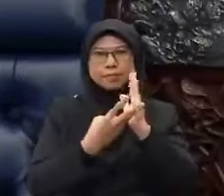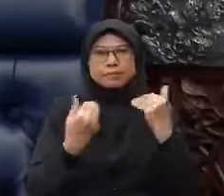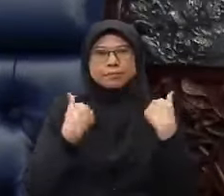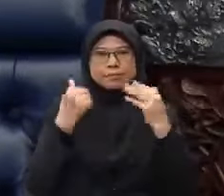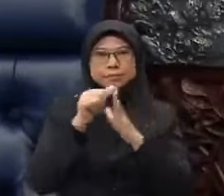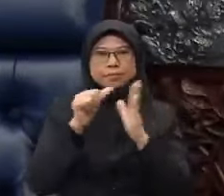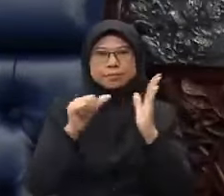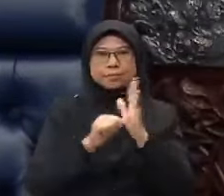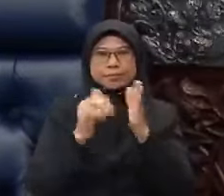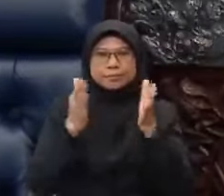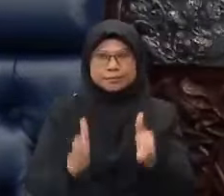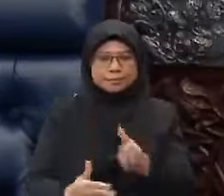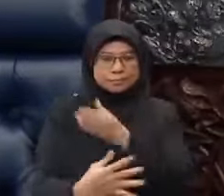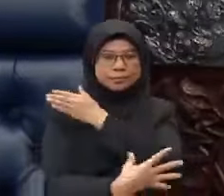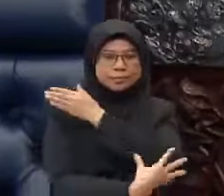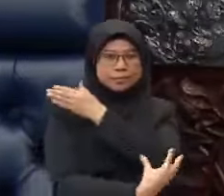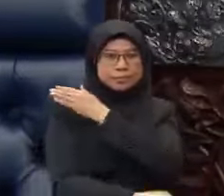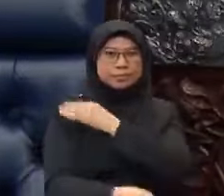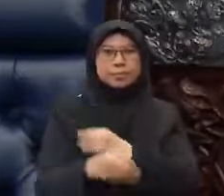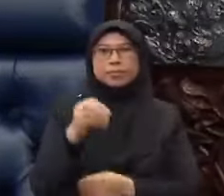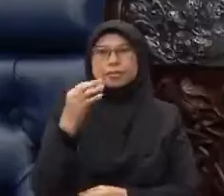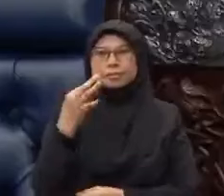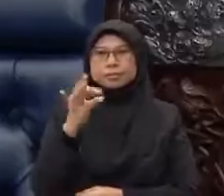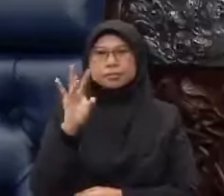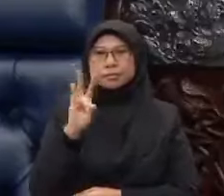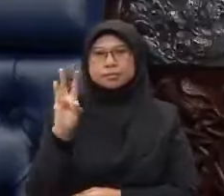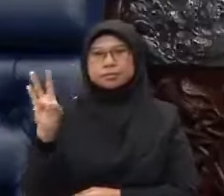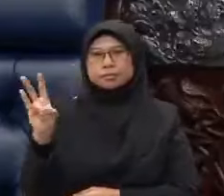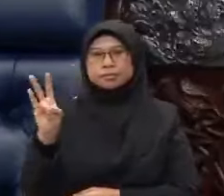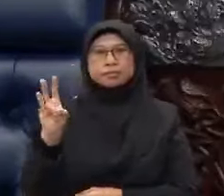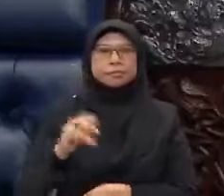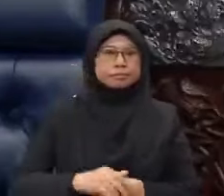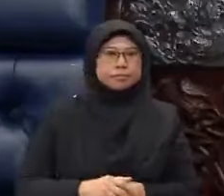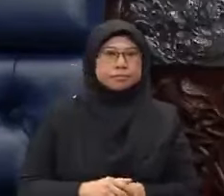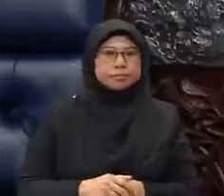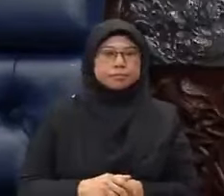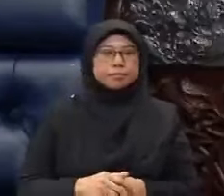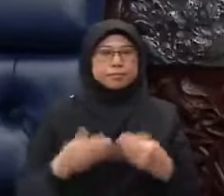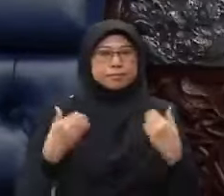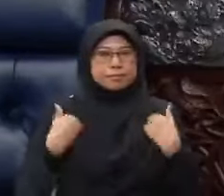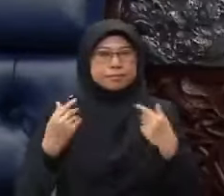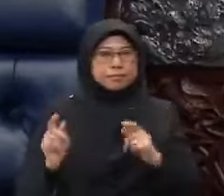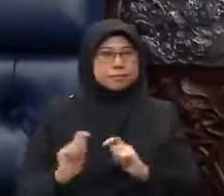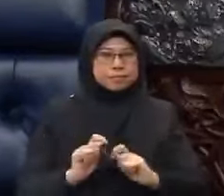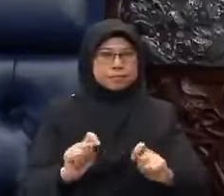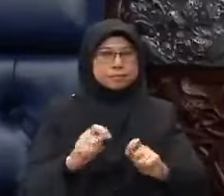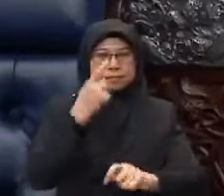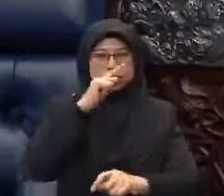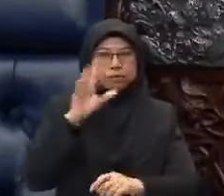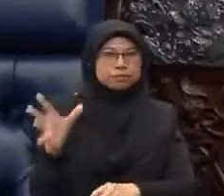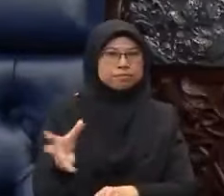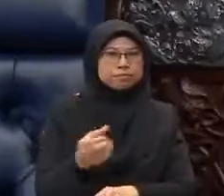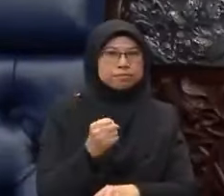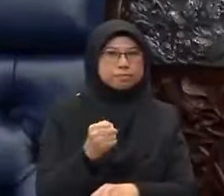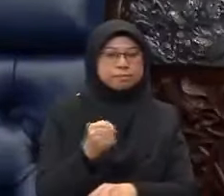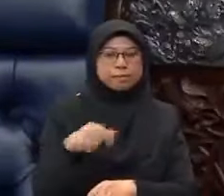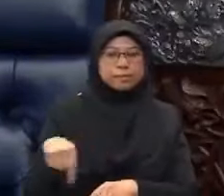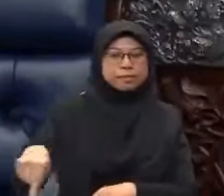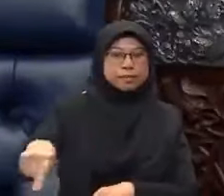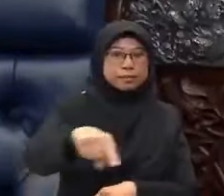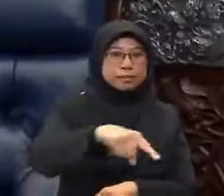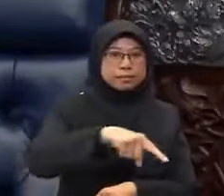orang-orang Papa 1977 dan di bawah akta ini diperuntukkan tindakan untuk mengambil mereka